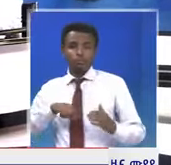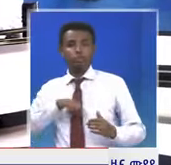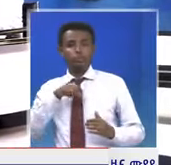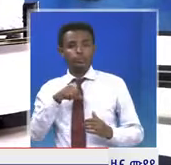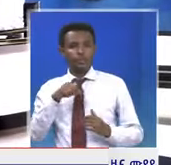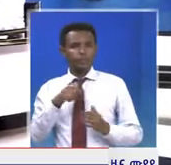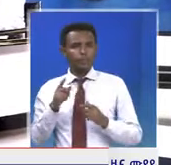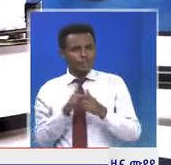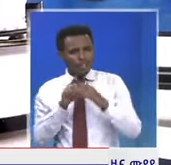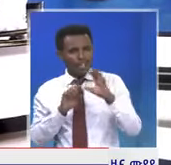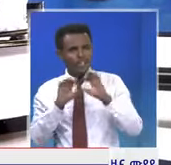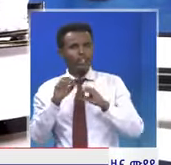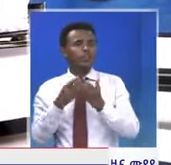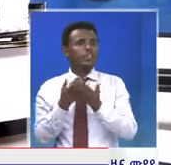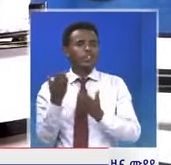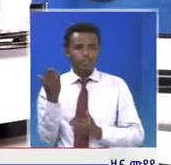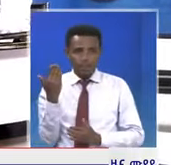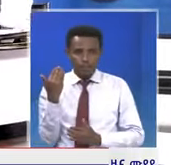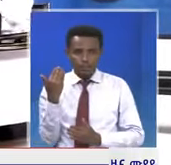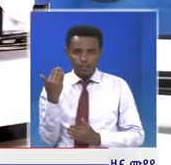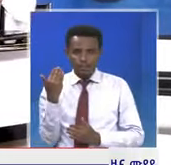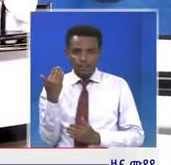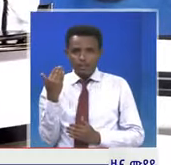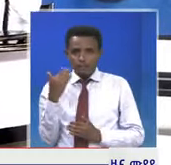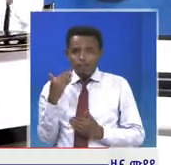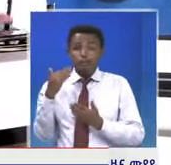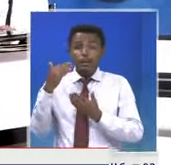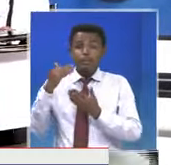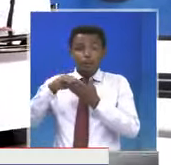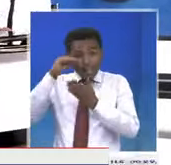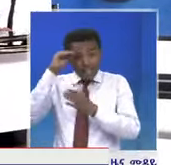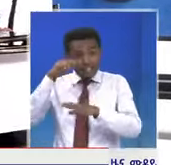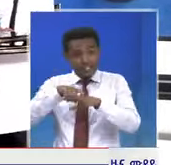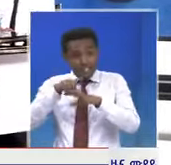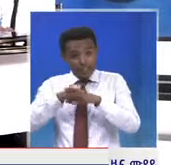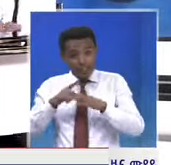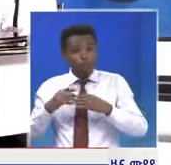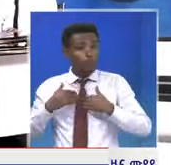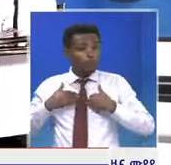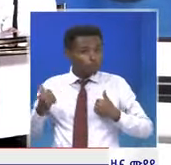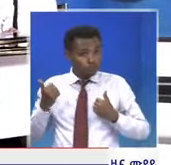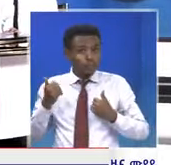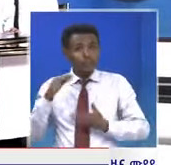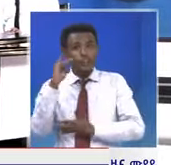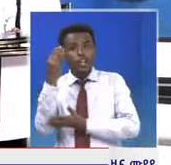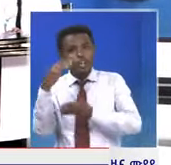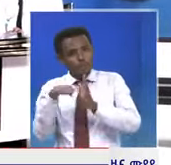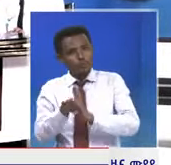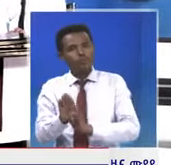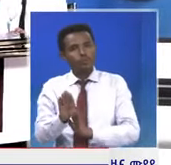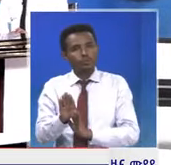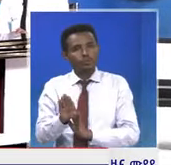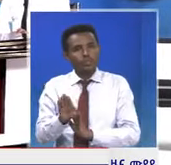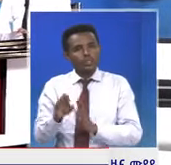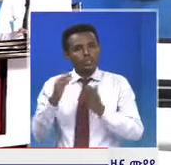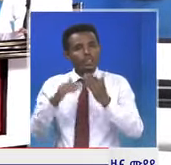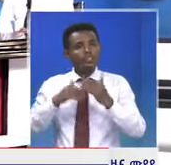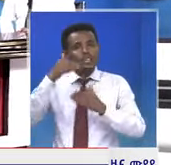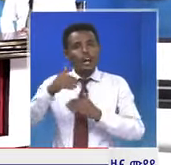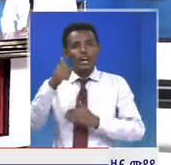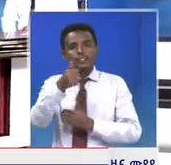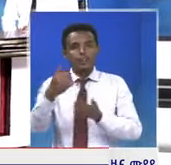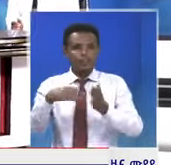ነገር ይሄን ነበር። የሚገርም በመማሪያ ወቅታቸው ሸፈቱ፣ ጫካ ገቡ፣ ደደቢት ገቡ። ከዛ አዲስ አበባ